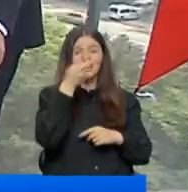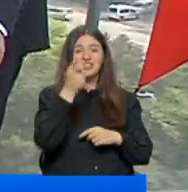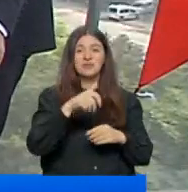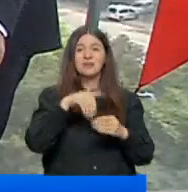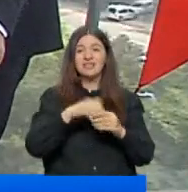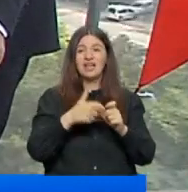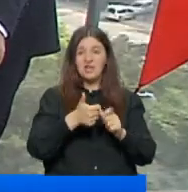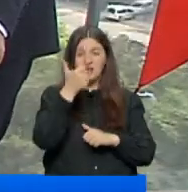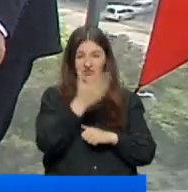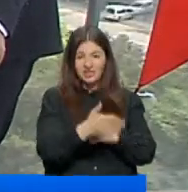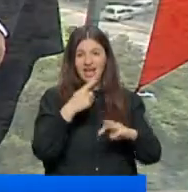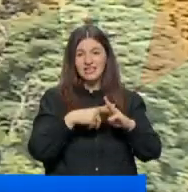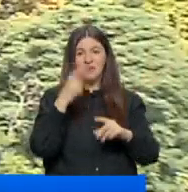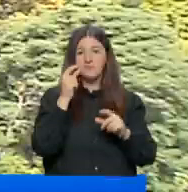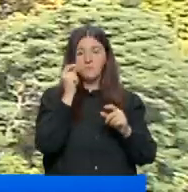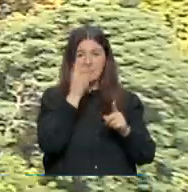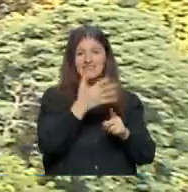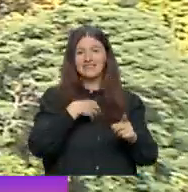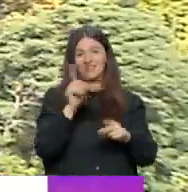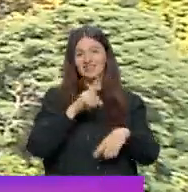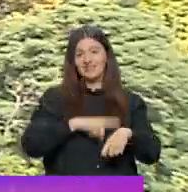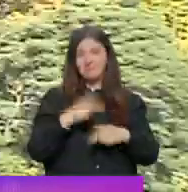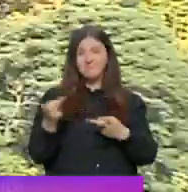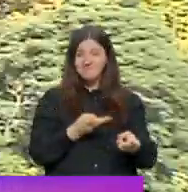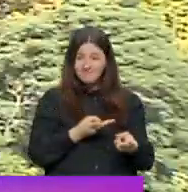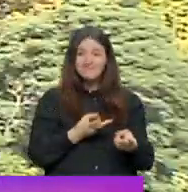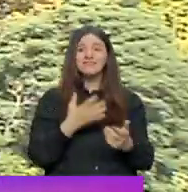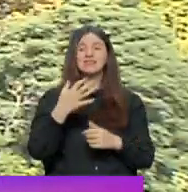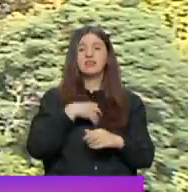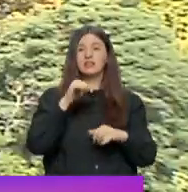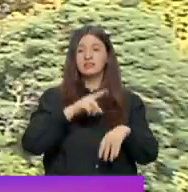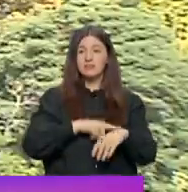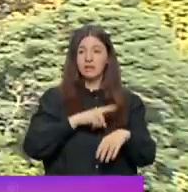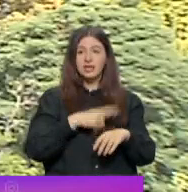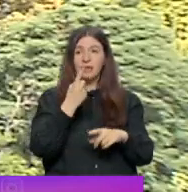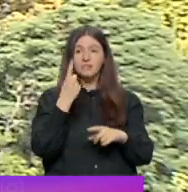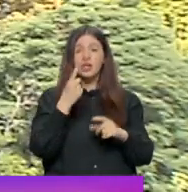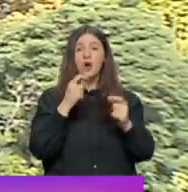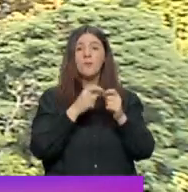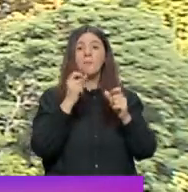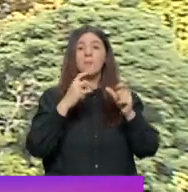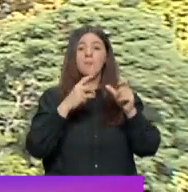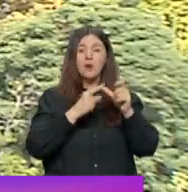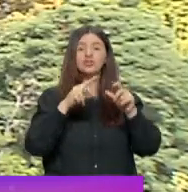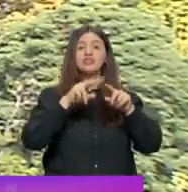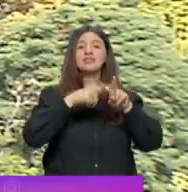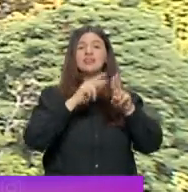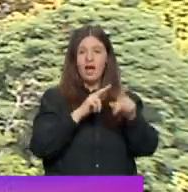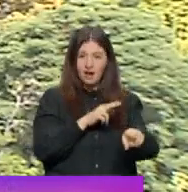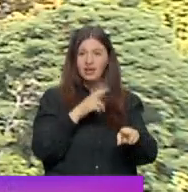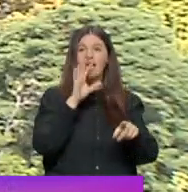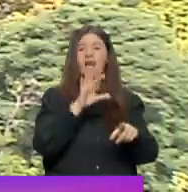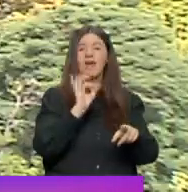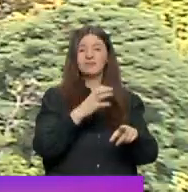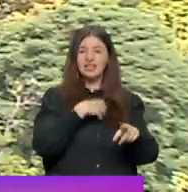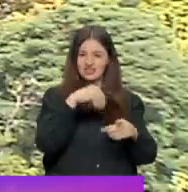Partisi Genel Başkanı Erkan Baş. Kendisini Çalar Saat'te ağırladık. Kendisi aynı zamanda bir boşnak. Ve hem